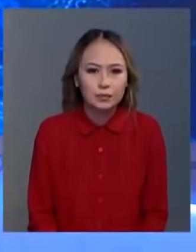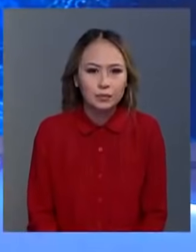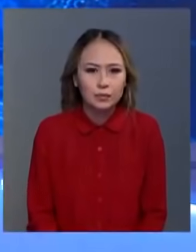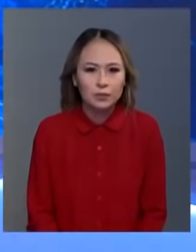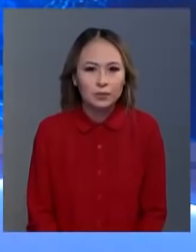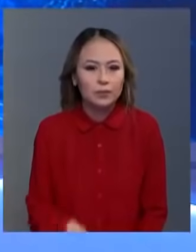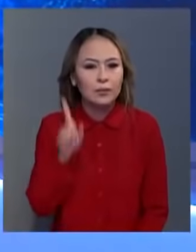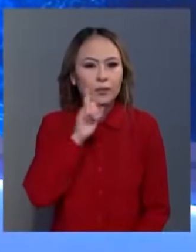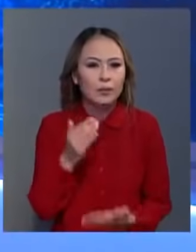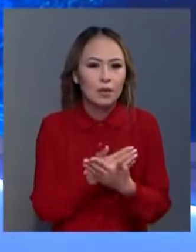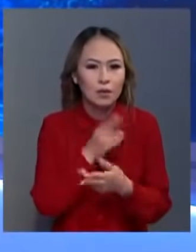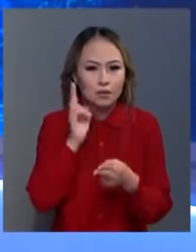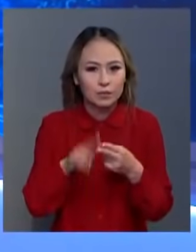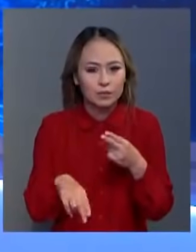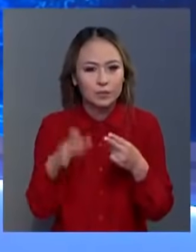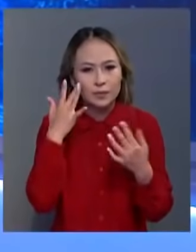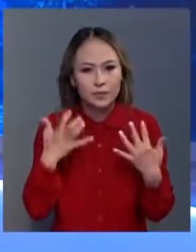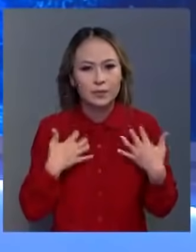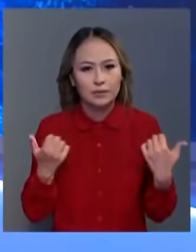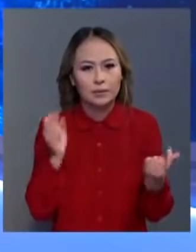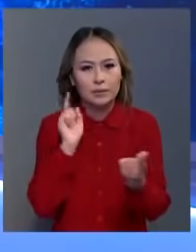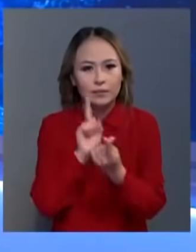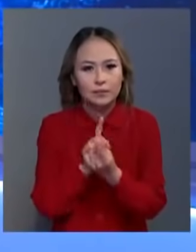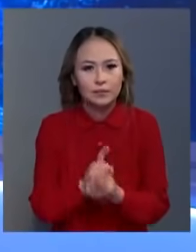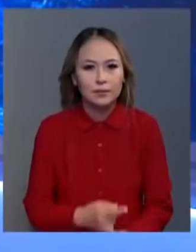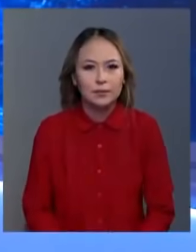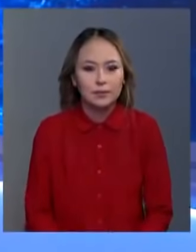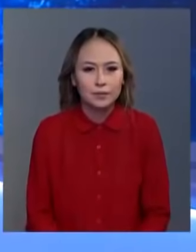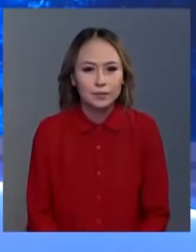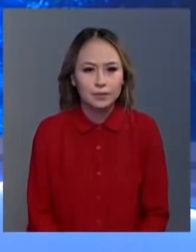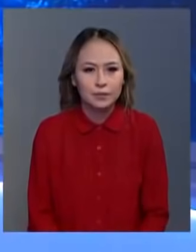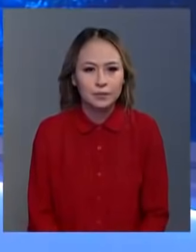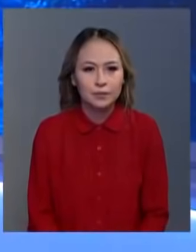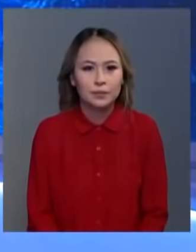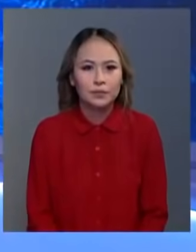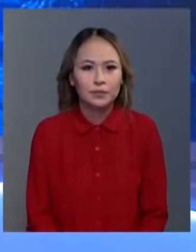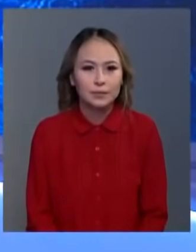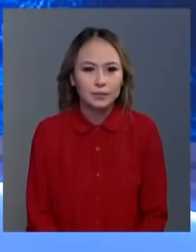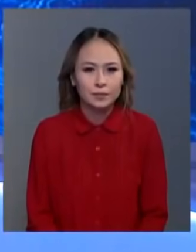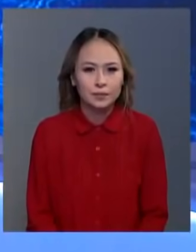Ел және шетел ақпаратынан әзірге айтар жаңалығымыз осы. Амандықта жолығайық.